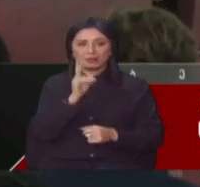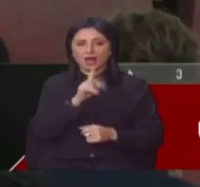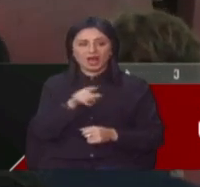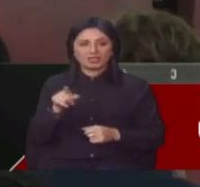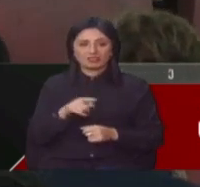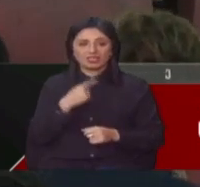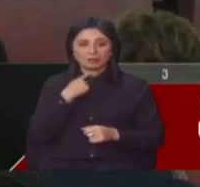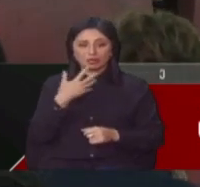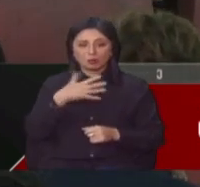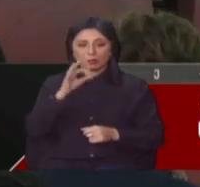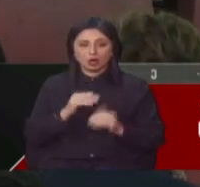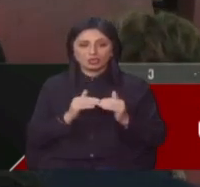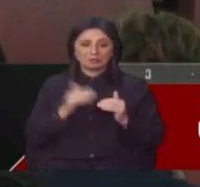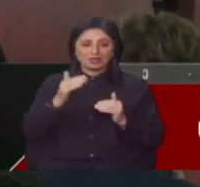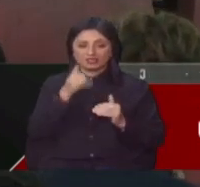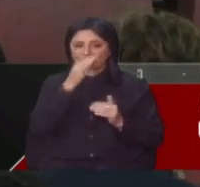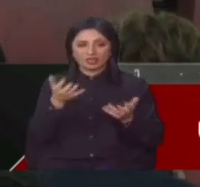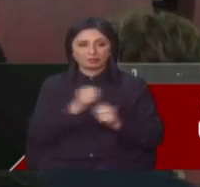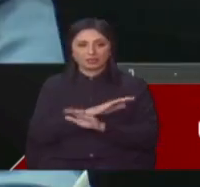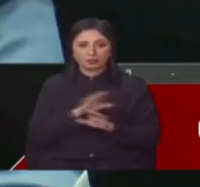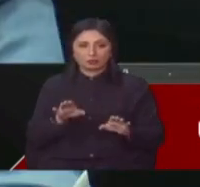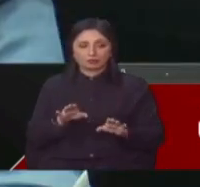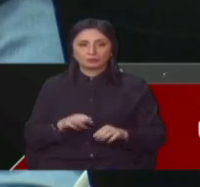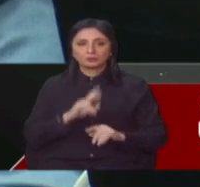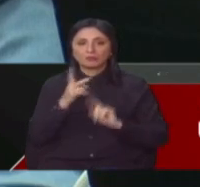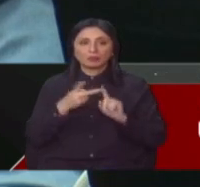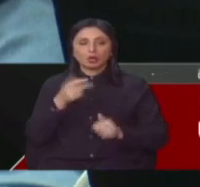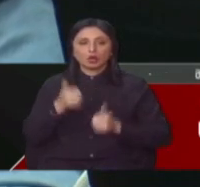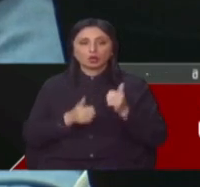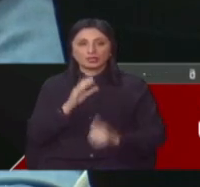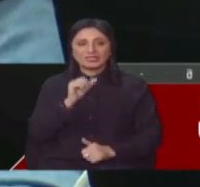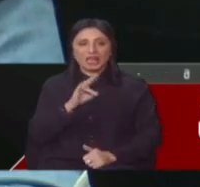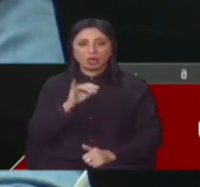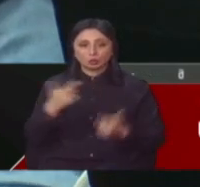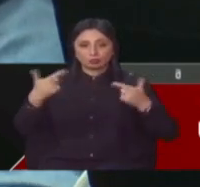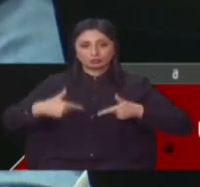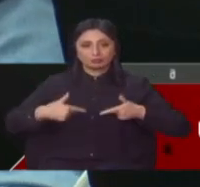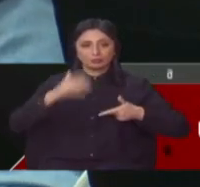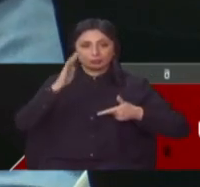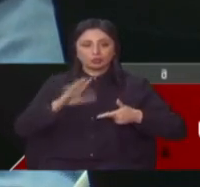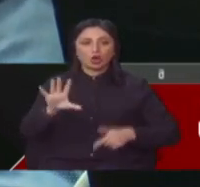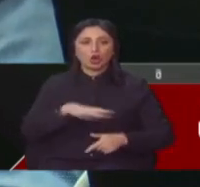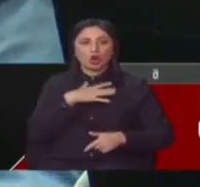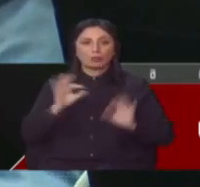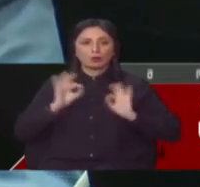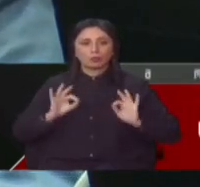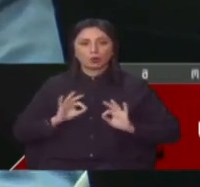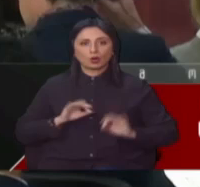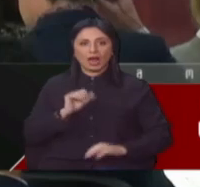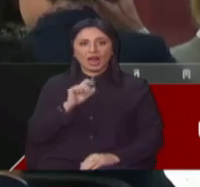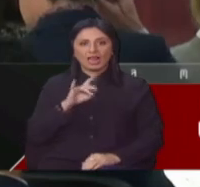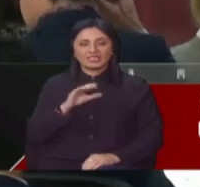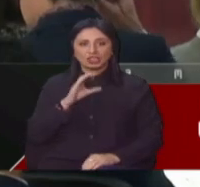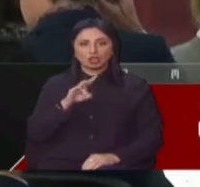კანდიდატმა ხმების 50%-ზე მეტის მიღება ვერ შეძლო. Მეორე ტურში მაია სანდუს კონკურენტი იქნება ყოფილი პროკურორი